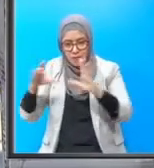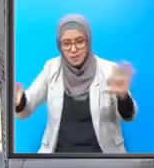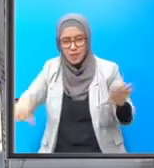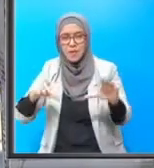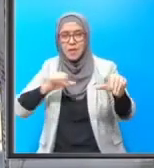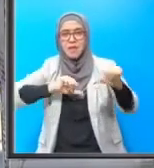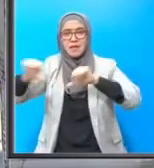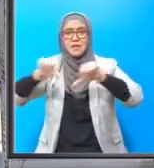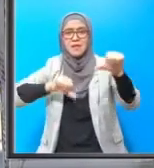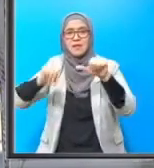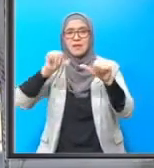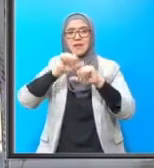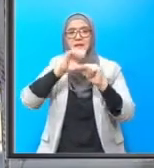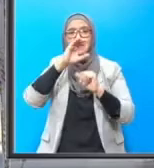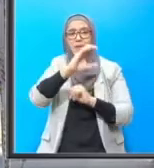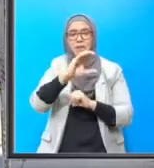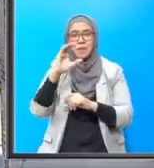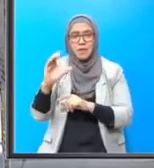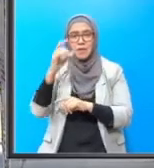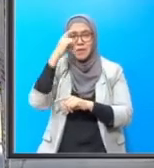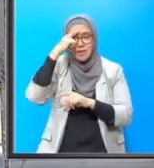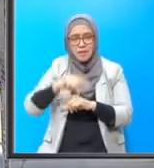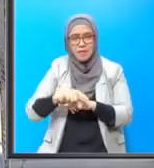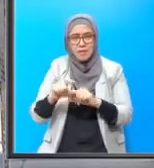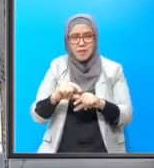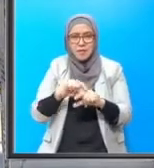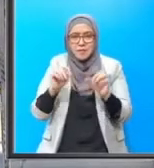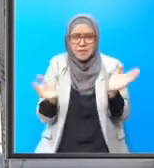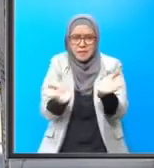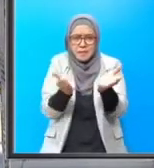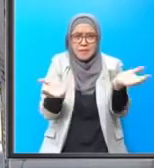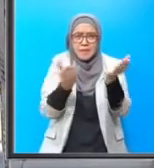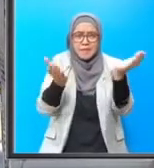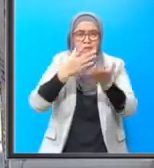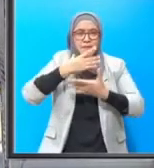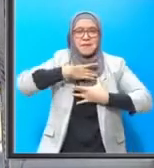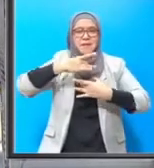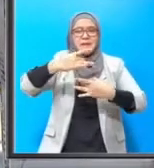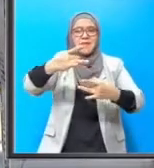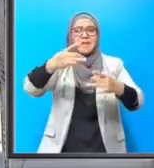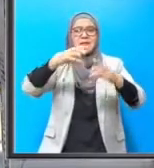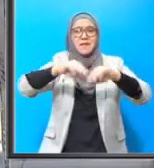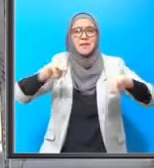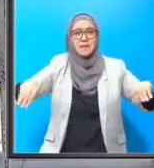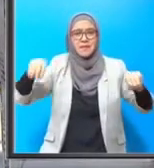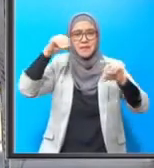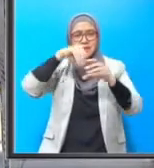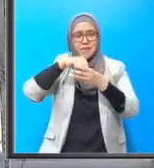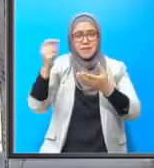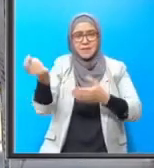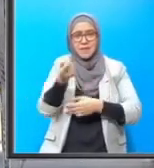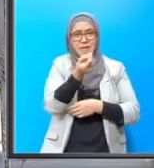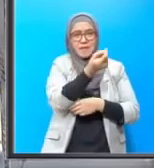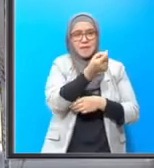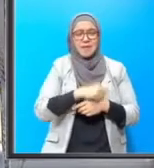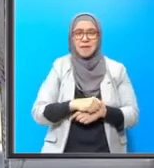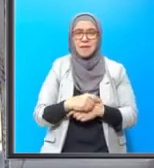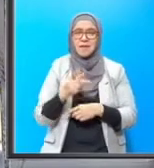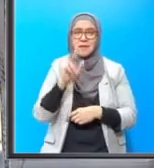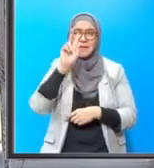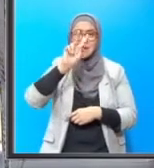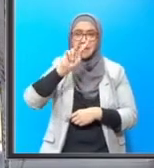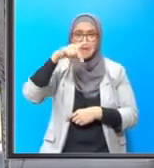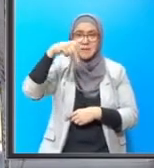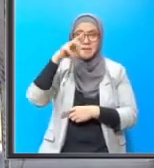aktiviti kokurikulum bagi menanam minat murid dalam Jawi kemitraan bekam Desa yakin bahwa pendekatan yang digunakan